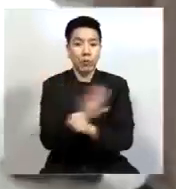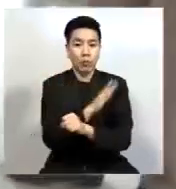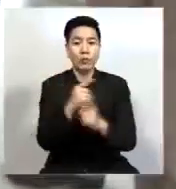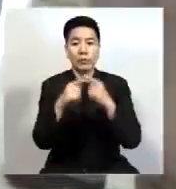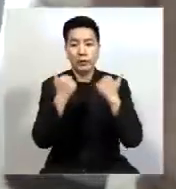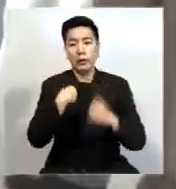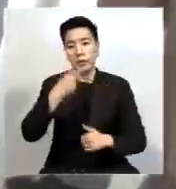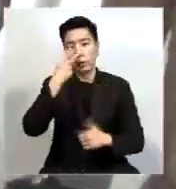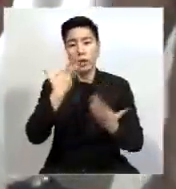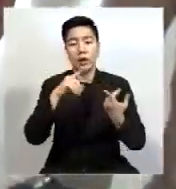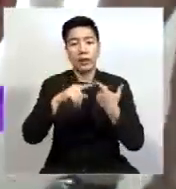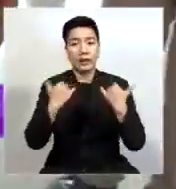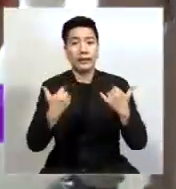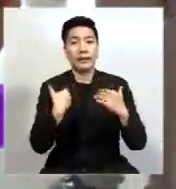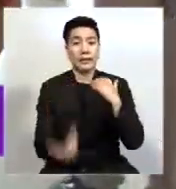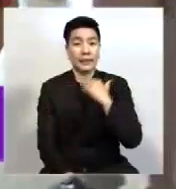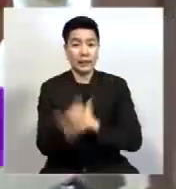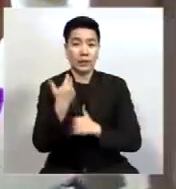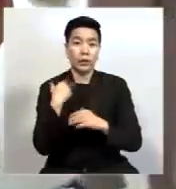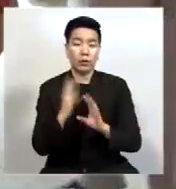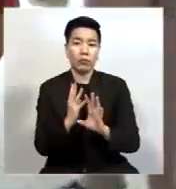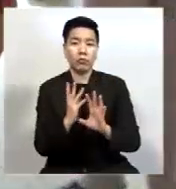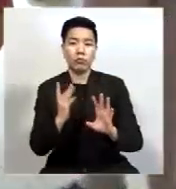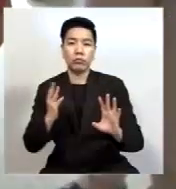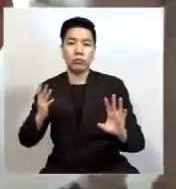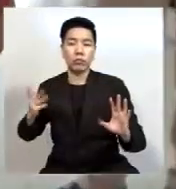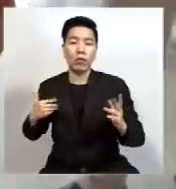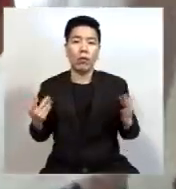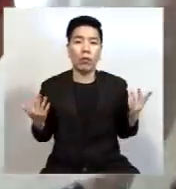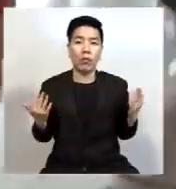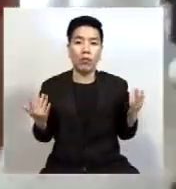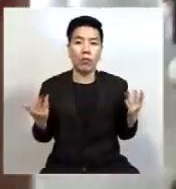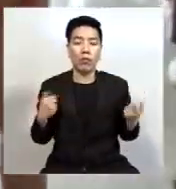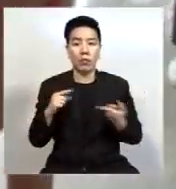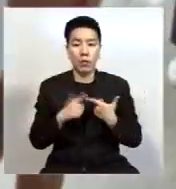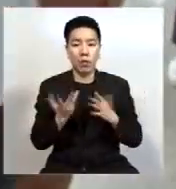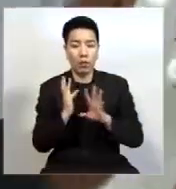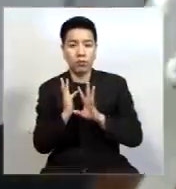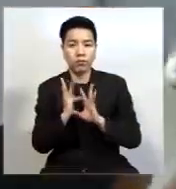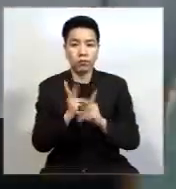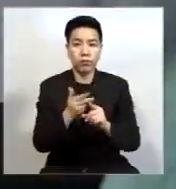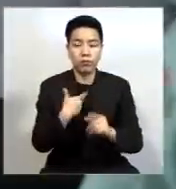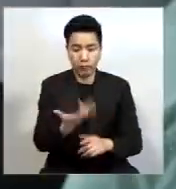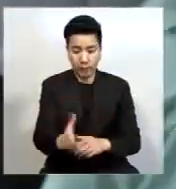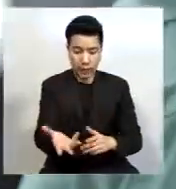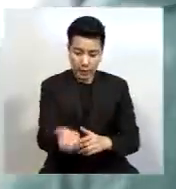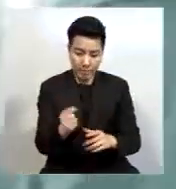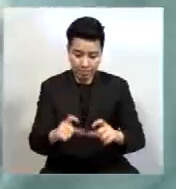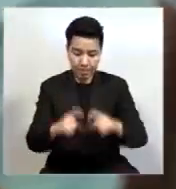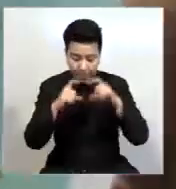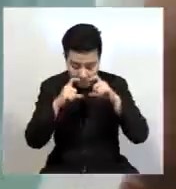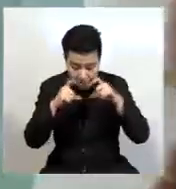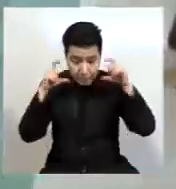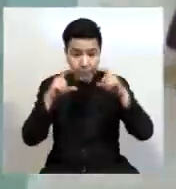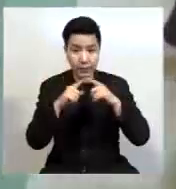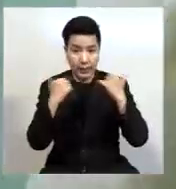อซึ่งถ้าเห็นบรรยากาศไปเนี่ยคุณผู้ชมจะเห็นเลยว่ามีประชาชนจำนวนมากนะคะที่มารอคิวเพื่อที่จะรับหน้ากากอนามั